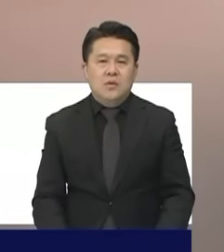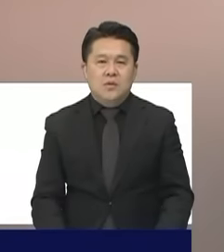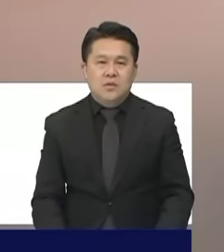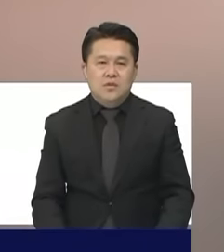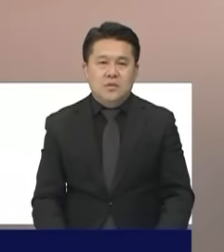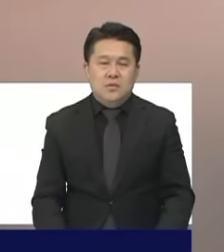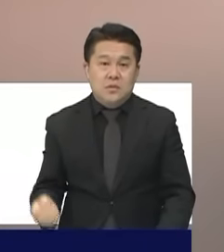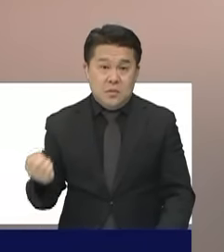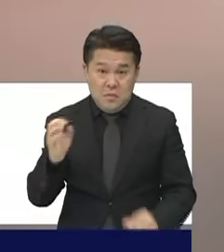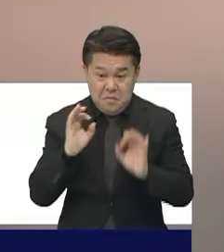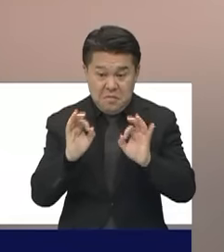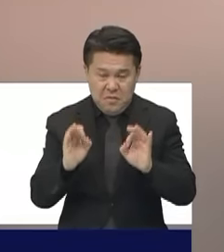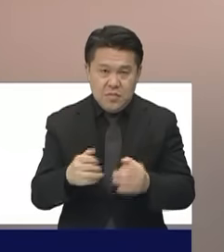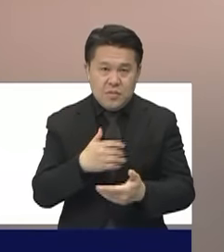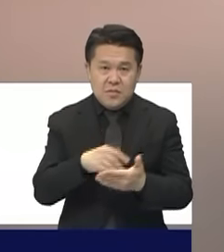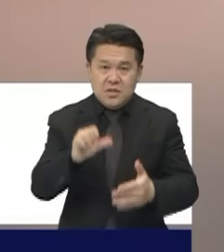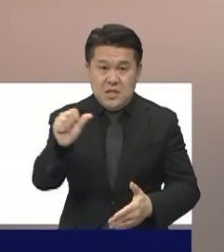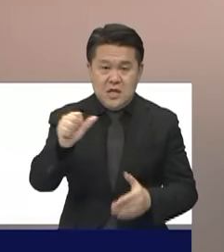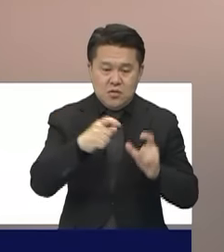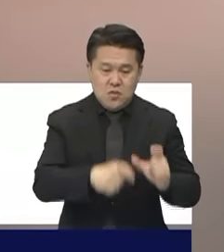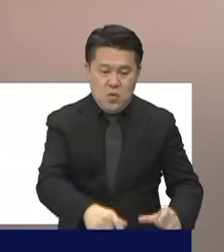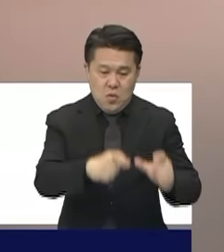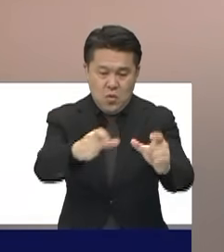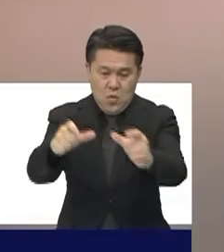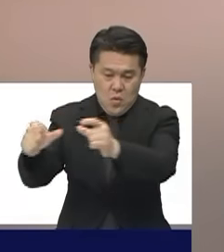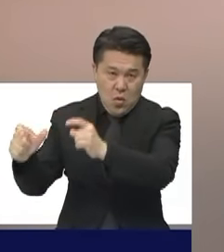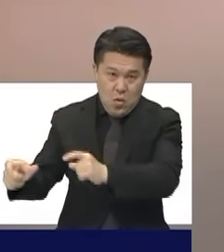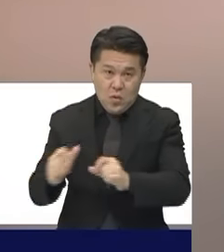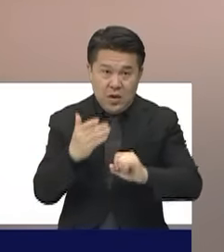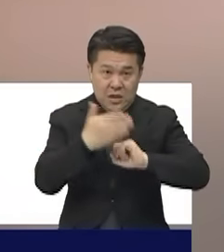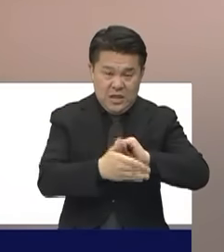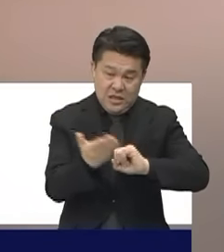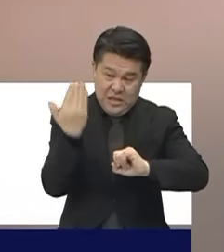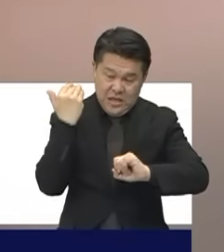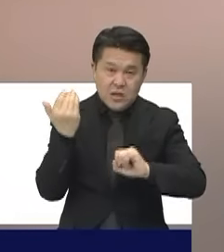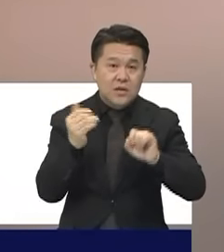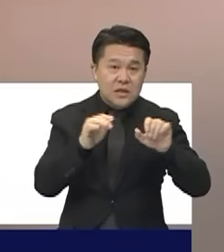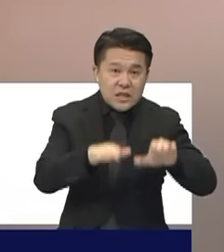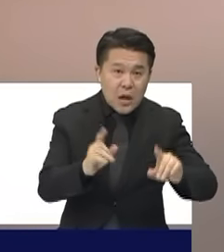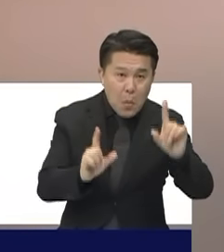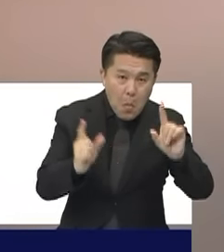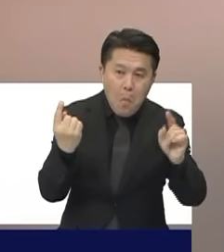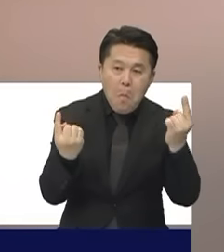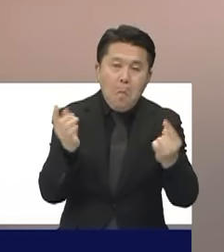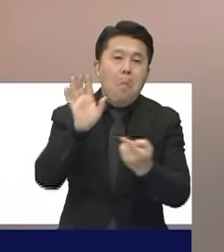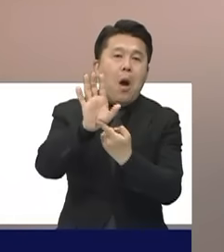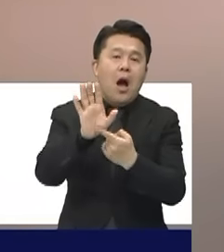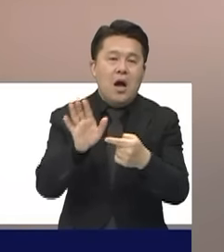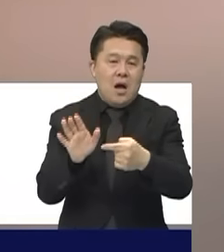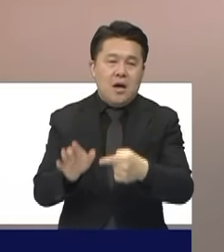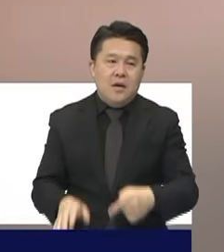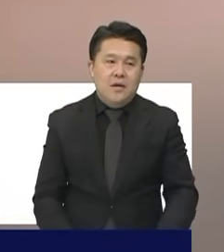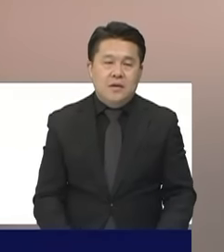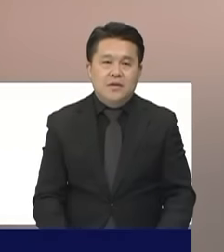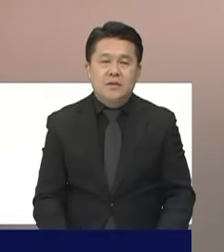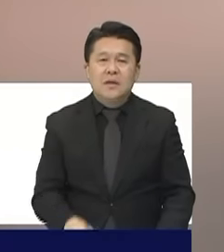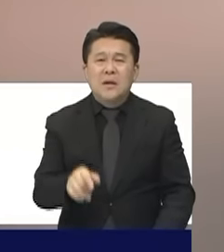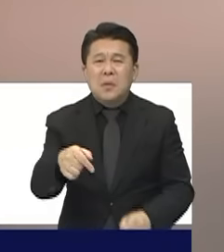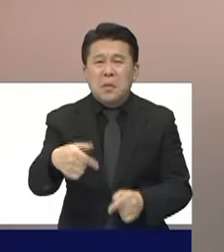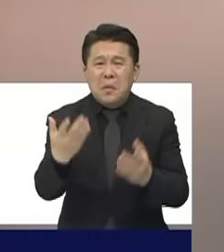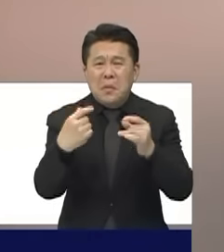주정차 신고를 했다고 밝혔는데요. 그러면서 5개 구역 사진과 함께 과거와 달라진 거리 풍경을